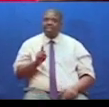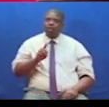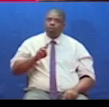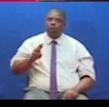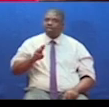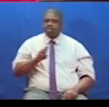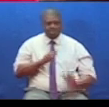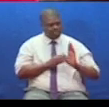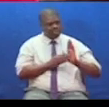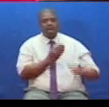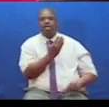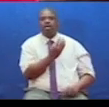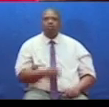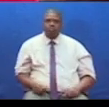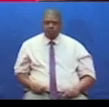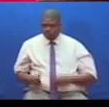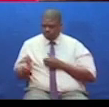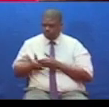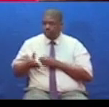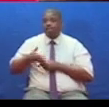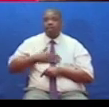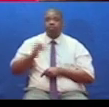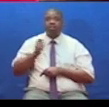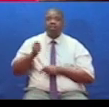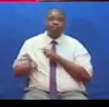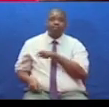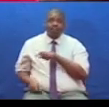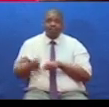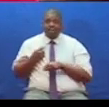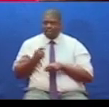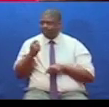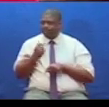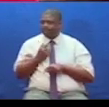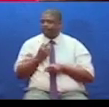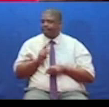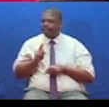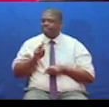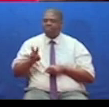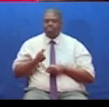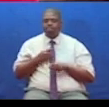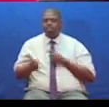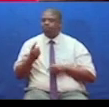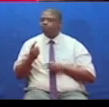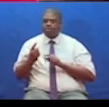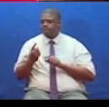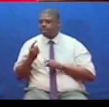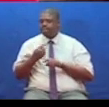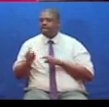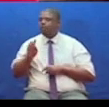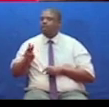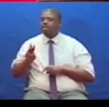95. Jirani yetu Kenya ni kilowati 170. Sasa